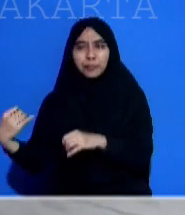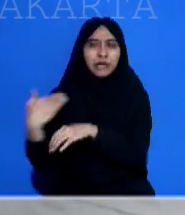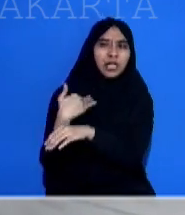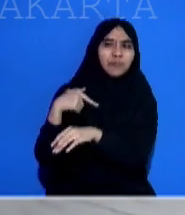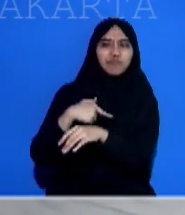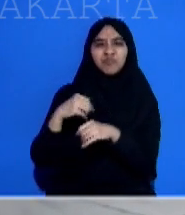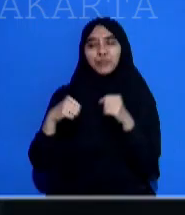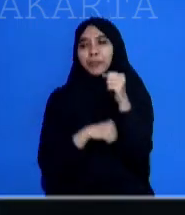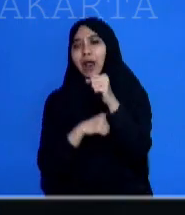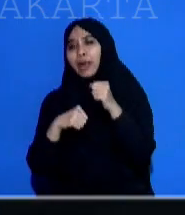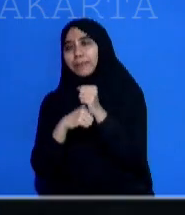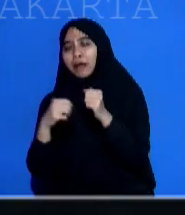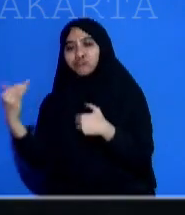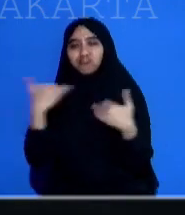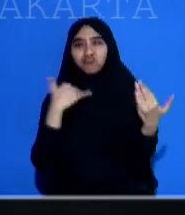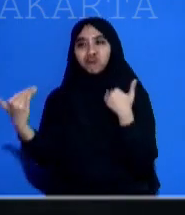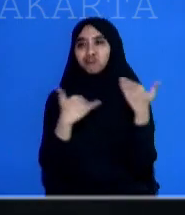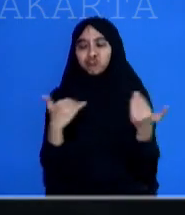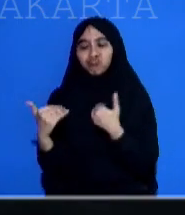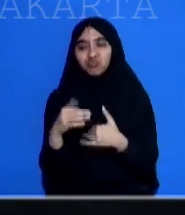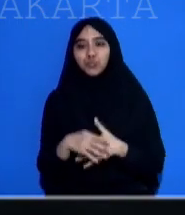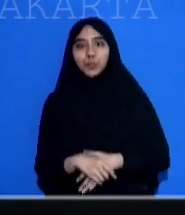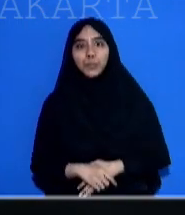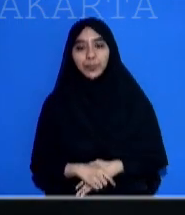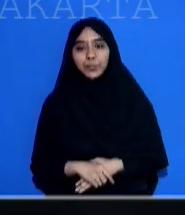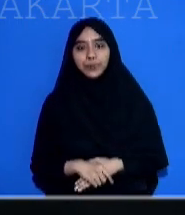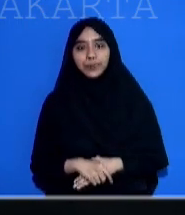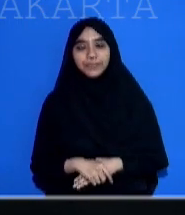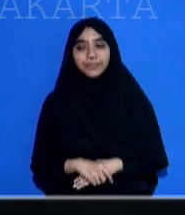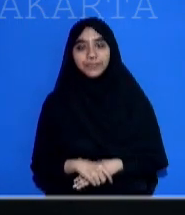hanya dari Pulau Jawa demikian Paulus Yesaya Jati tveri Yogyakarta melaporkan